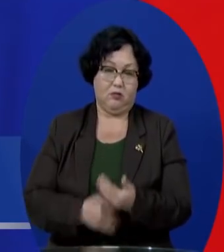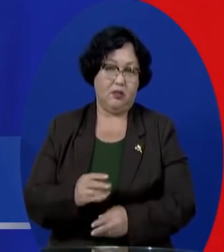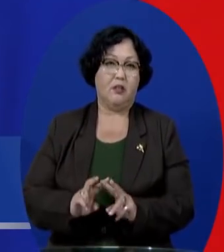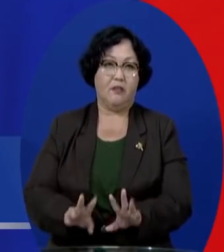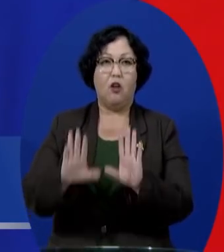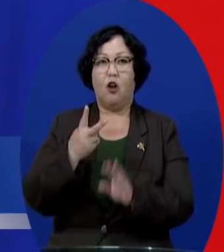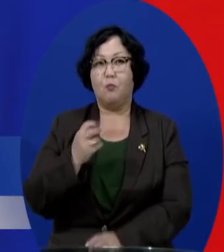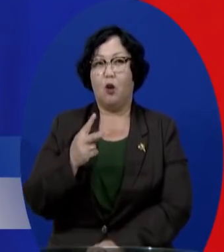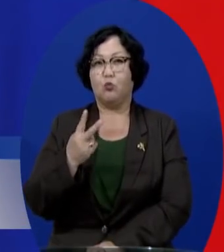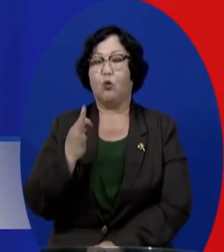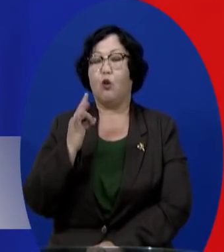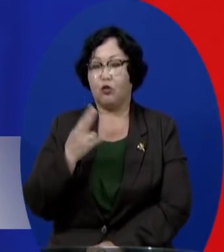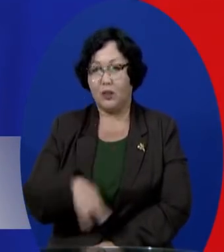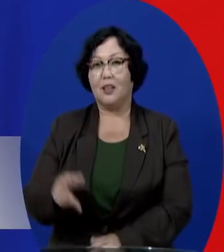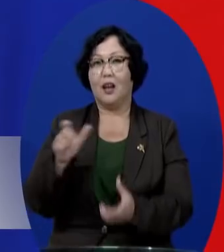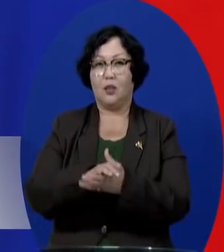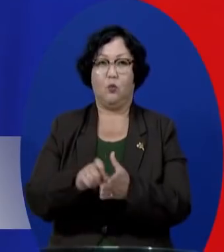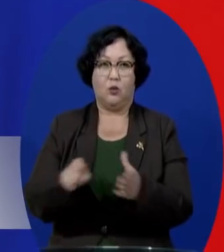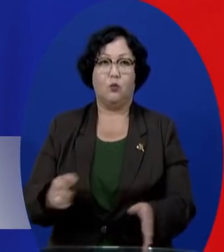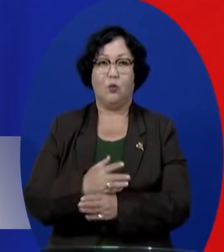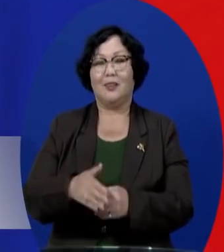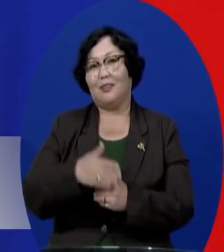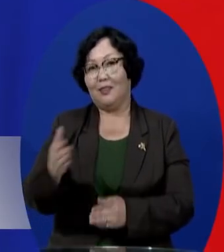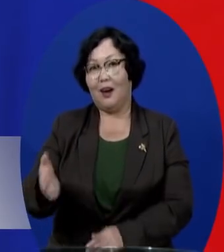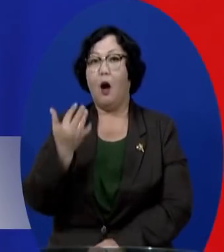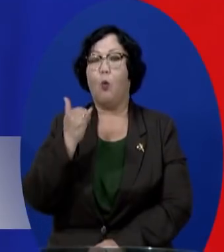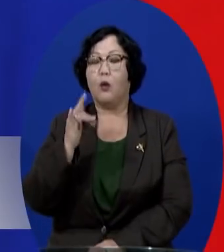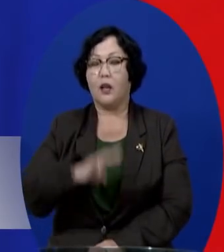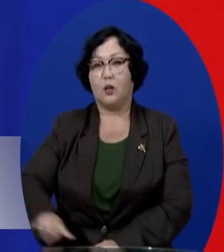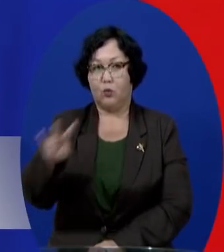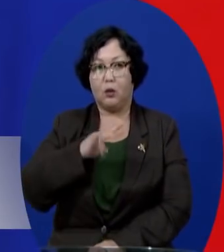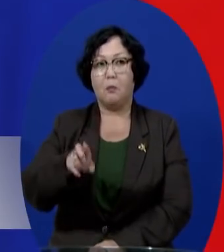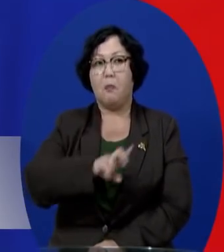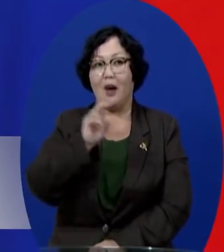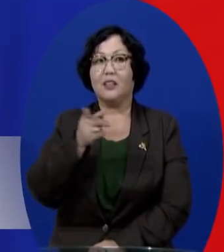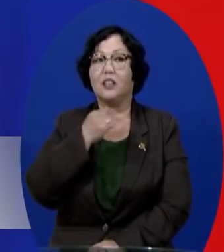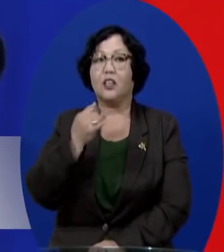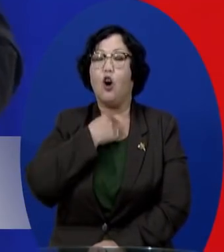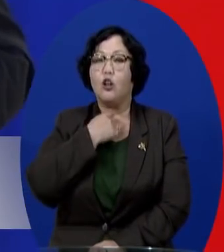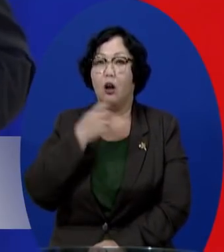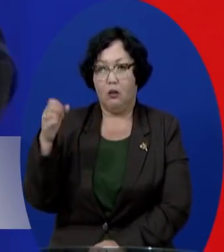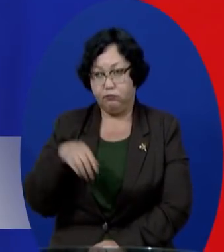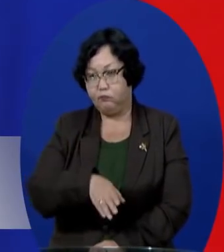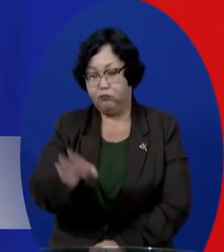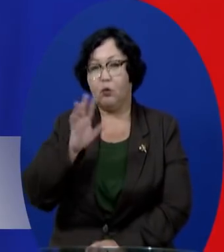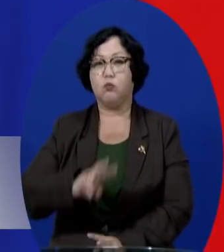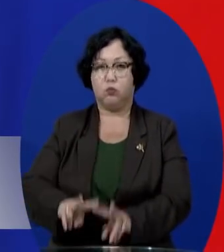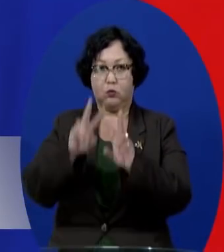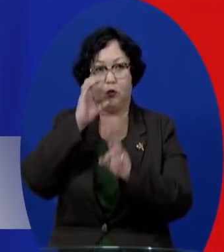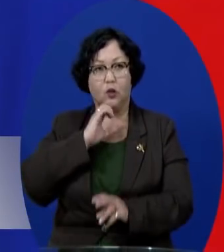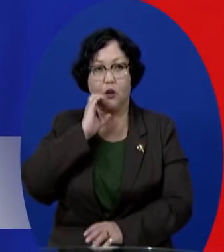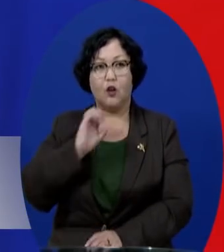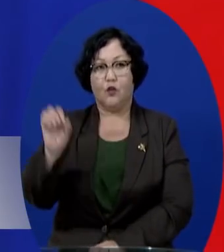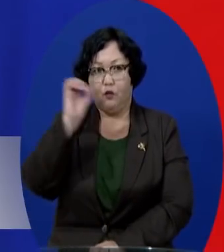онд гэрээний хугацаа дууссаны дараач Украинаар байгалийн хий дамжуулалтаа үргэлжлүүлэх сонирхолтой байна. Гэхдээ бид эхлээд Европын